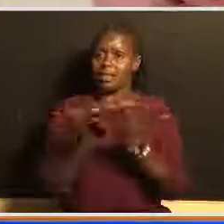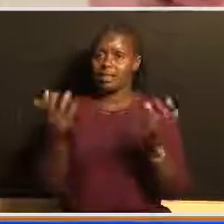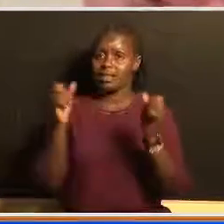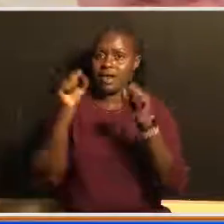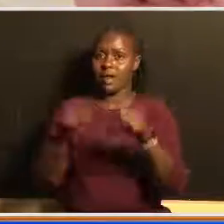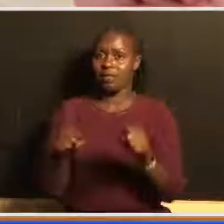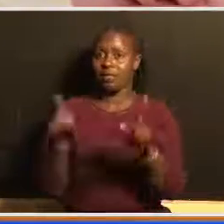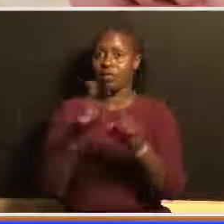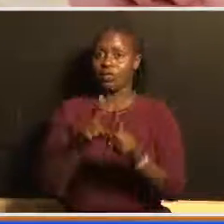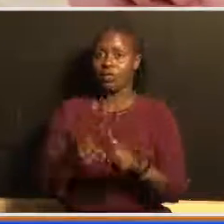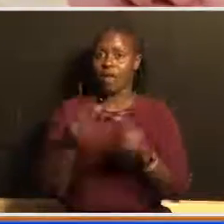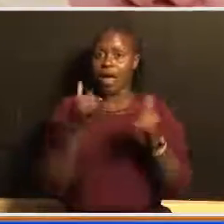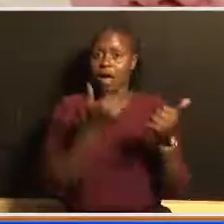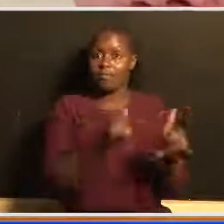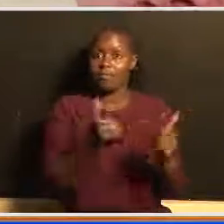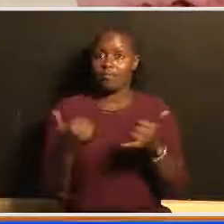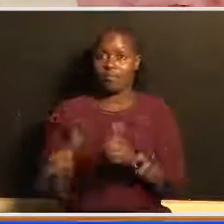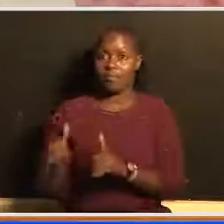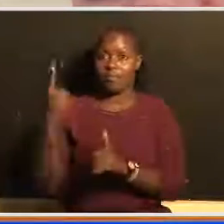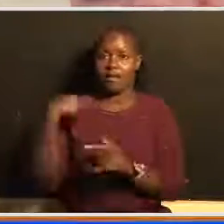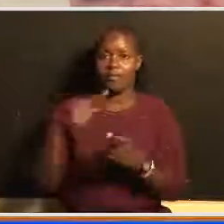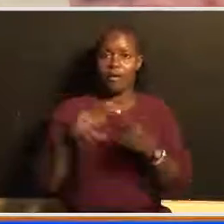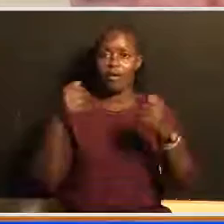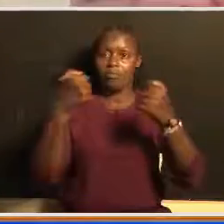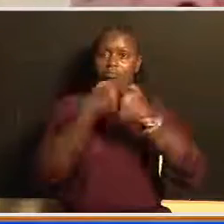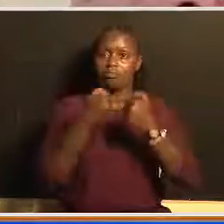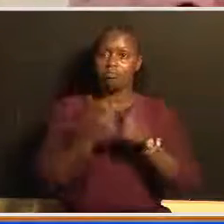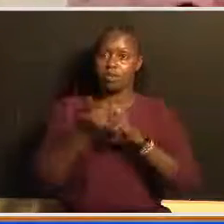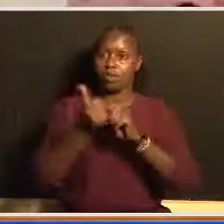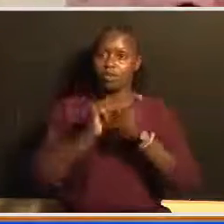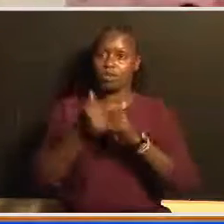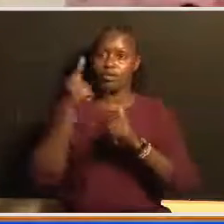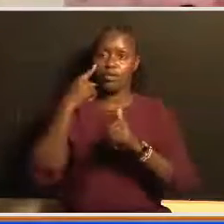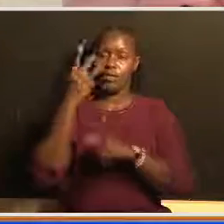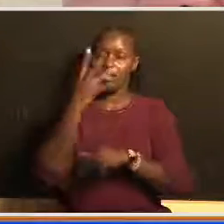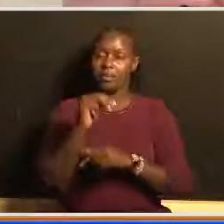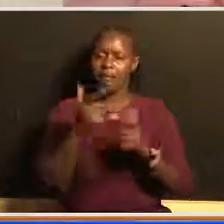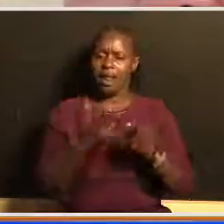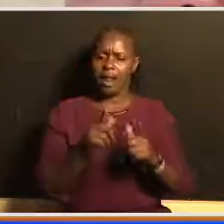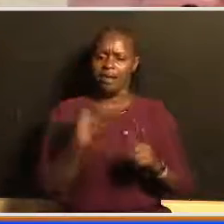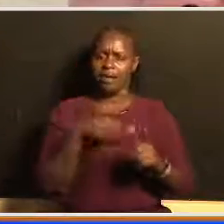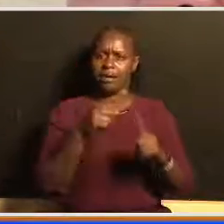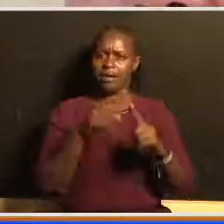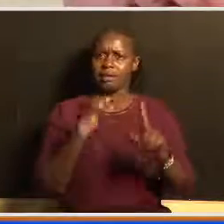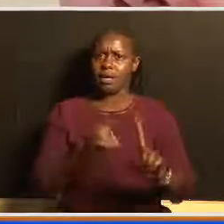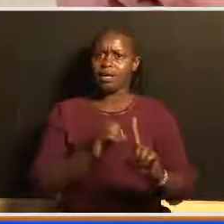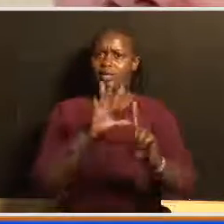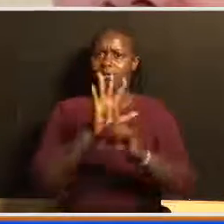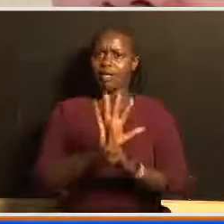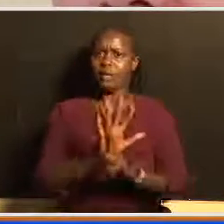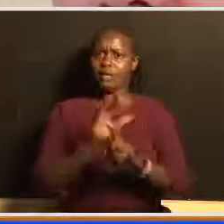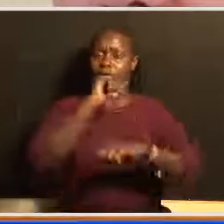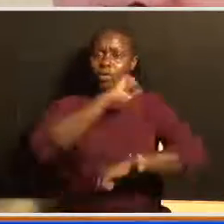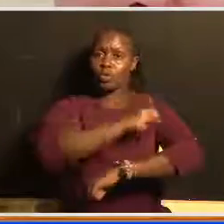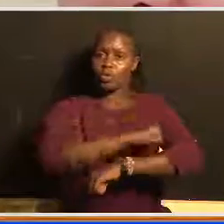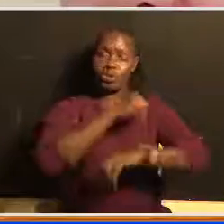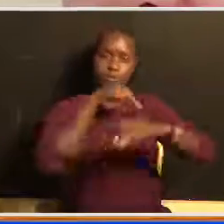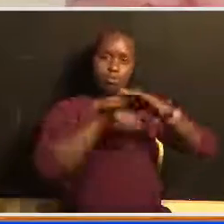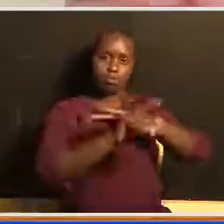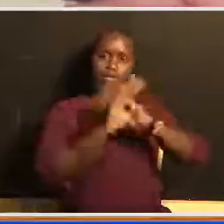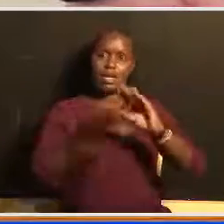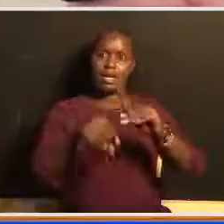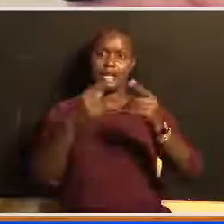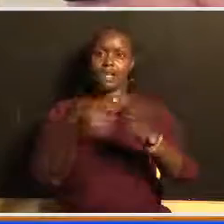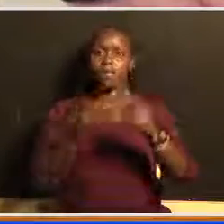na michezo ya watu wenye ulemavu wanaweza fanya. Kwa hivyo tutoe watu kwa manyumba, tuwapeleke shule, tuwapeleke, tuwapatie